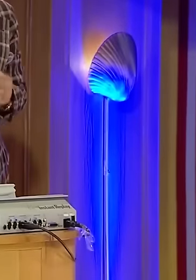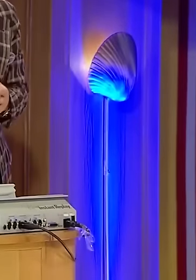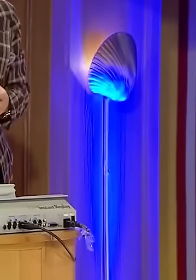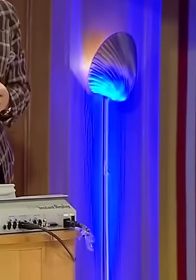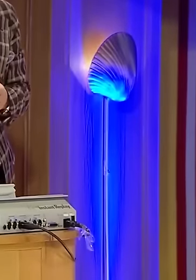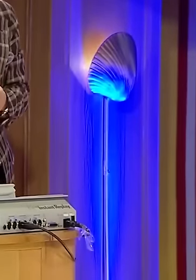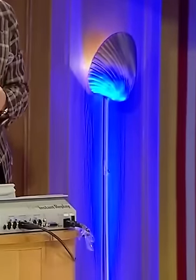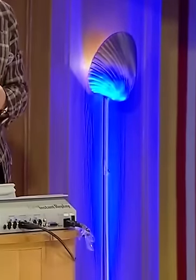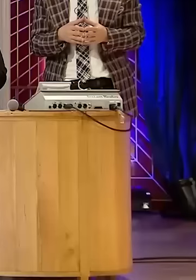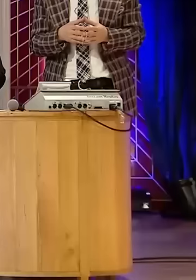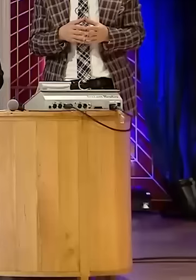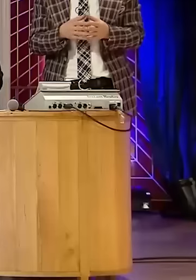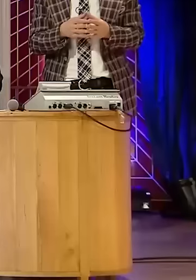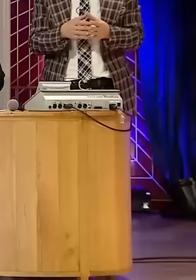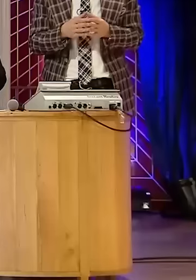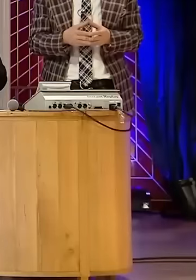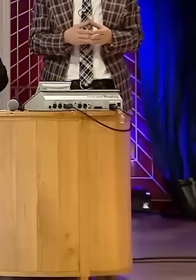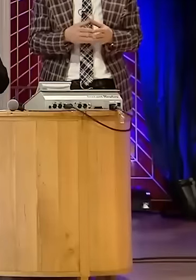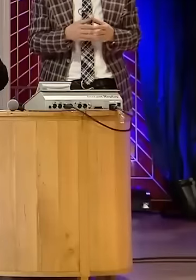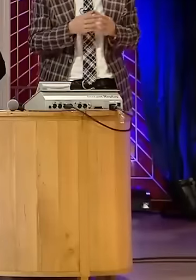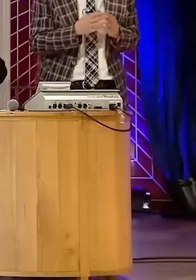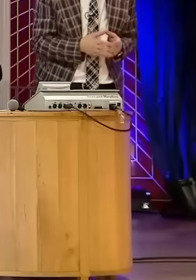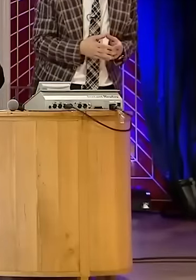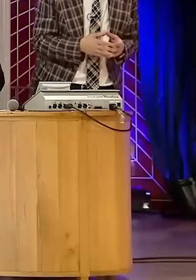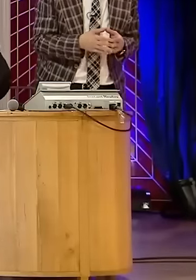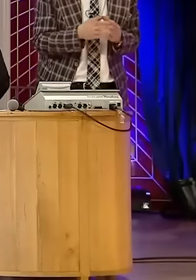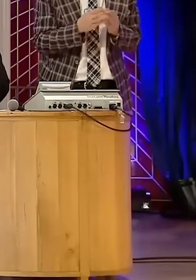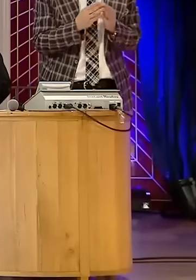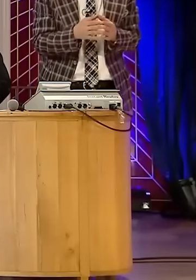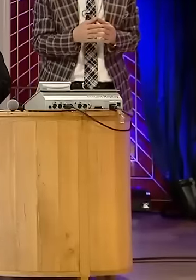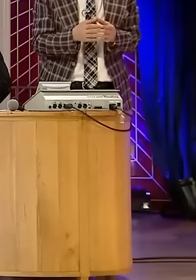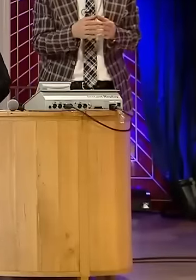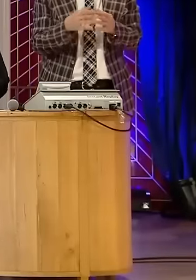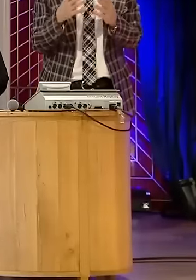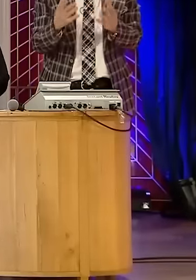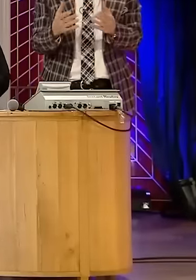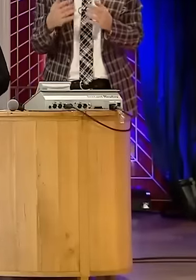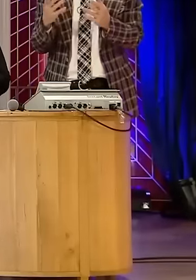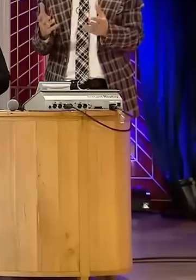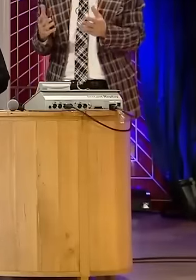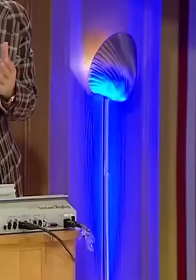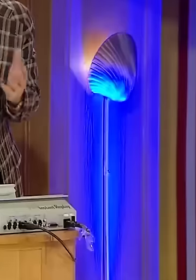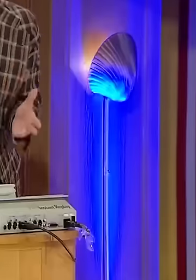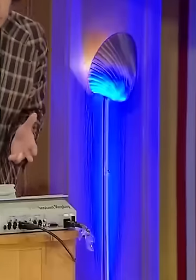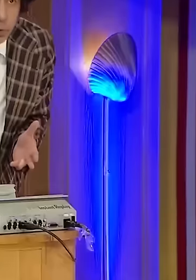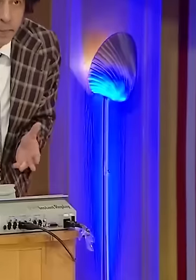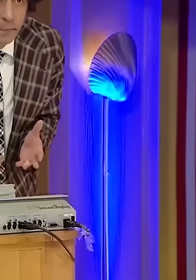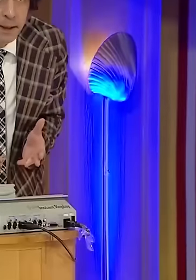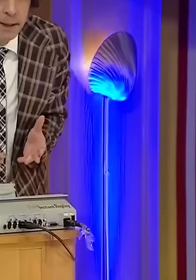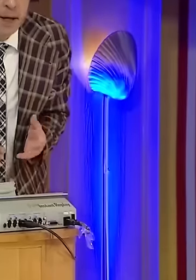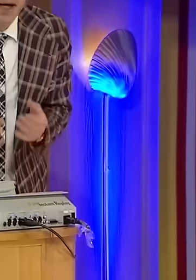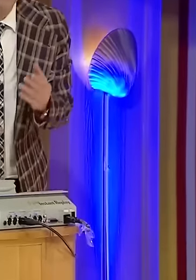çok mühim şeyler söylüyorlar diye düşünüyorduk ve üzüntü duyuyorduk. Çünkü şarkıların hiç ne dendiğini